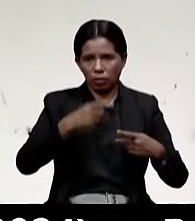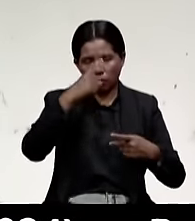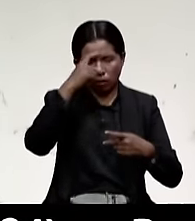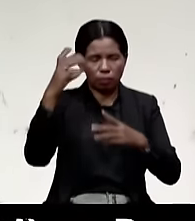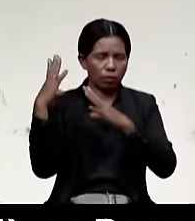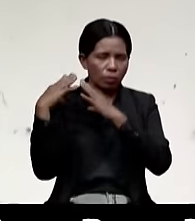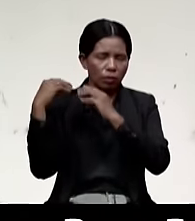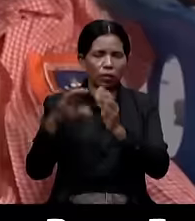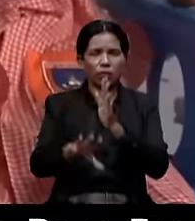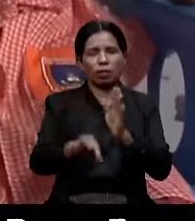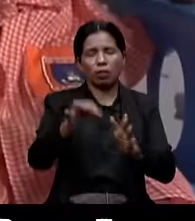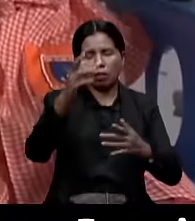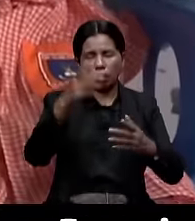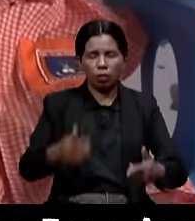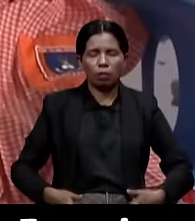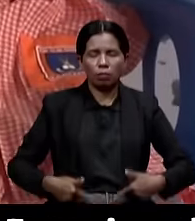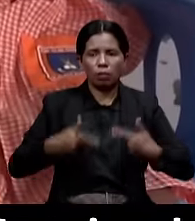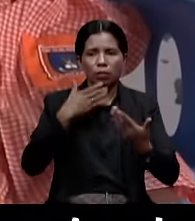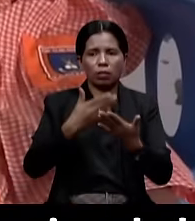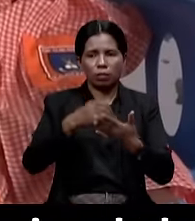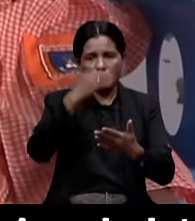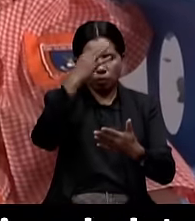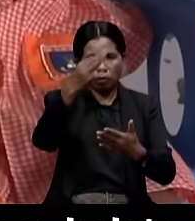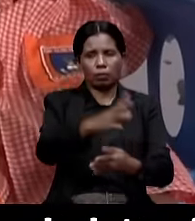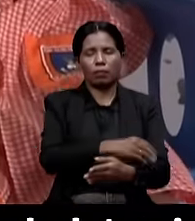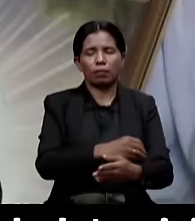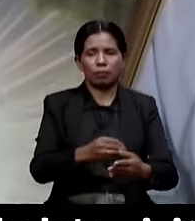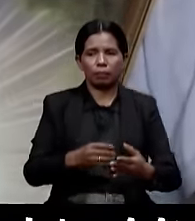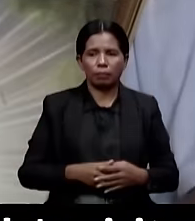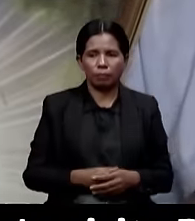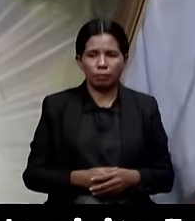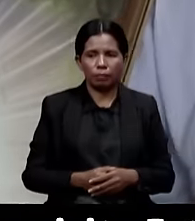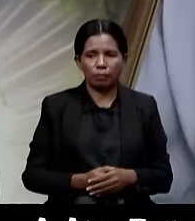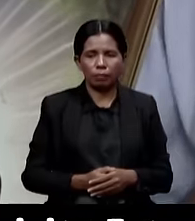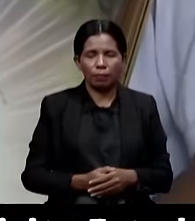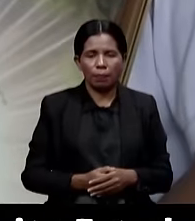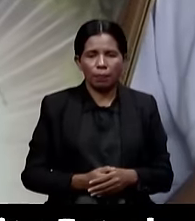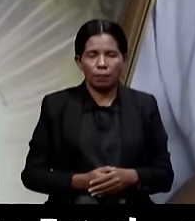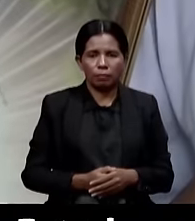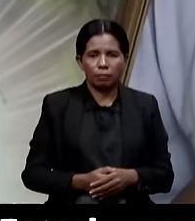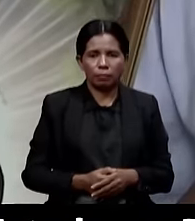esperansa atu hetan moris diak futuro nian maut ba daudaungona.